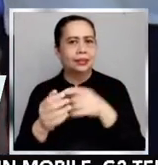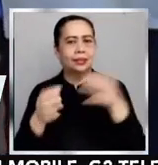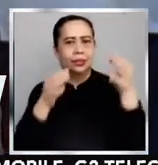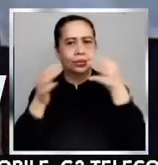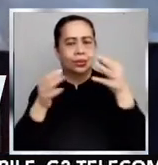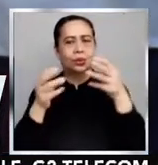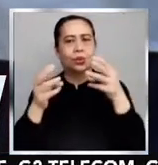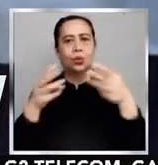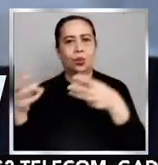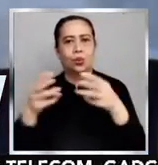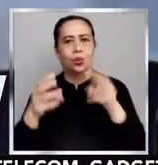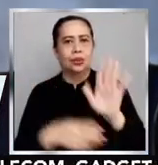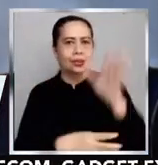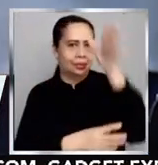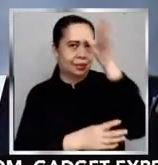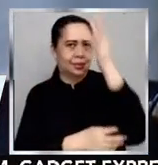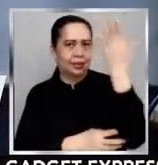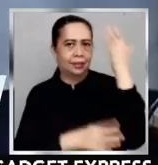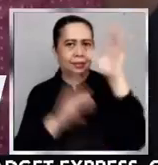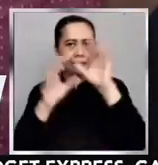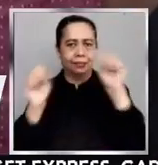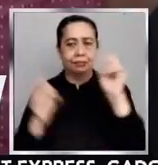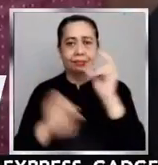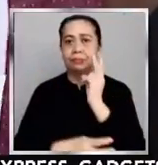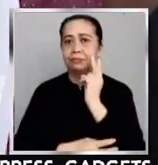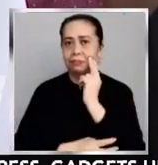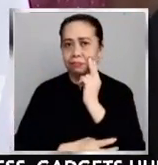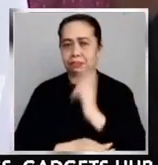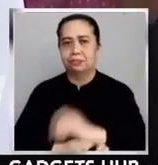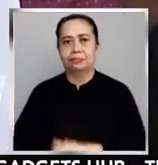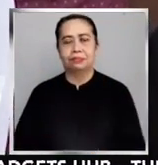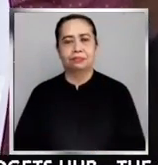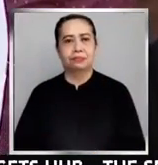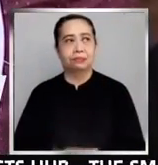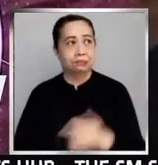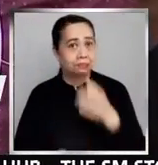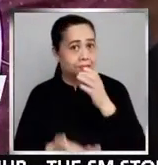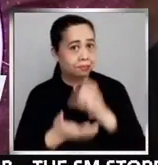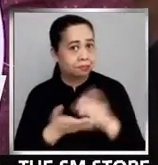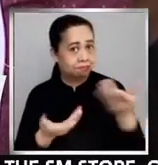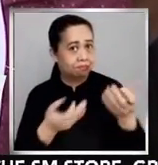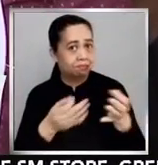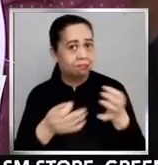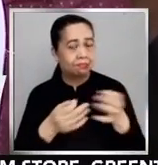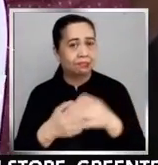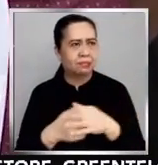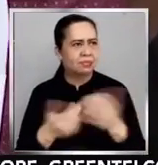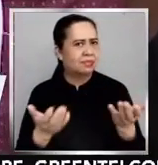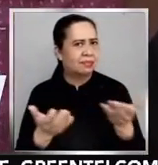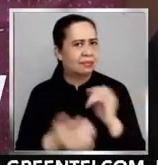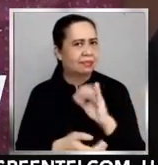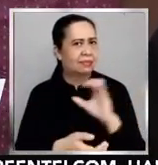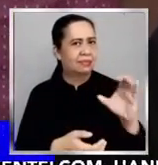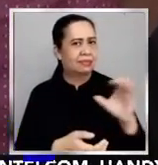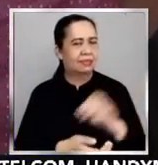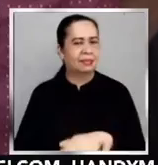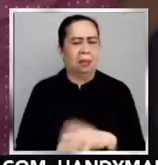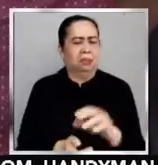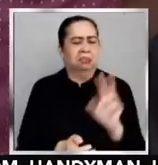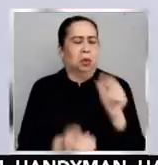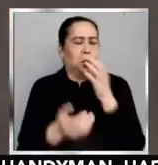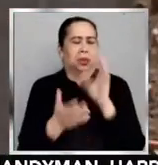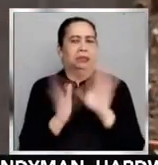ng kanyang amang si dating Pangulong Rodrigo Duterte. Mayroon daw po kayong statement? Saan? Sa ICC, ma'am? No comment. Thank